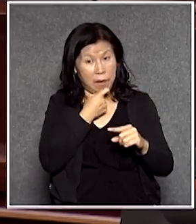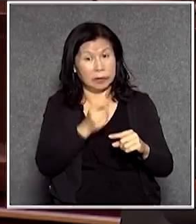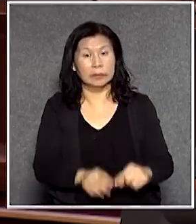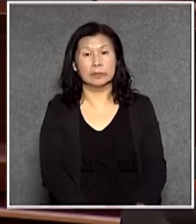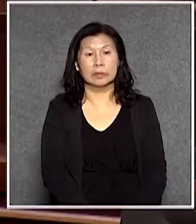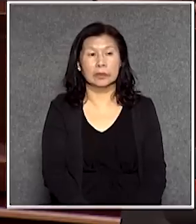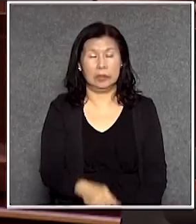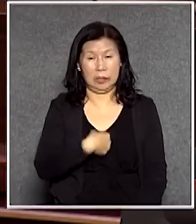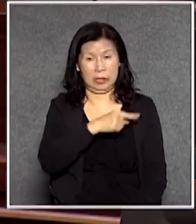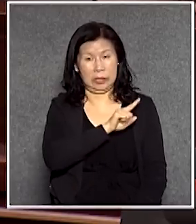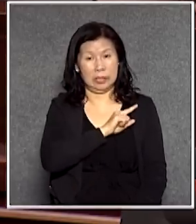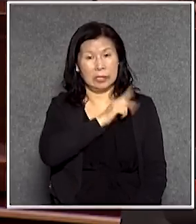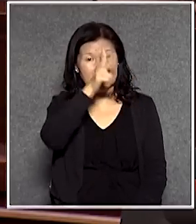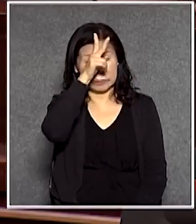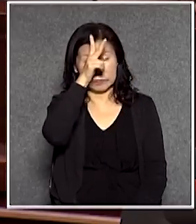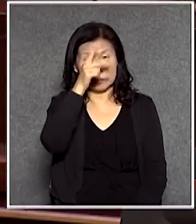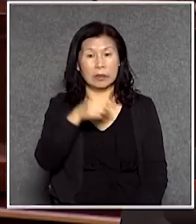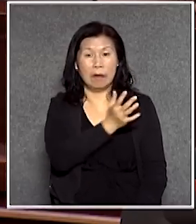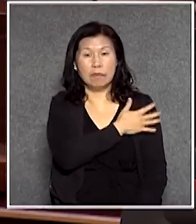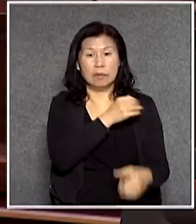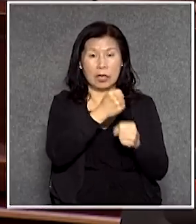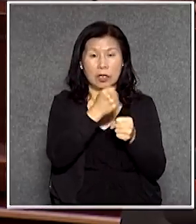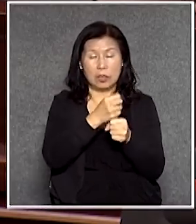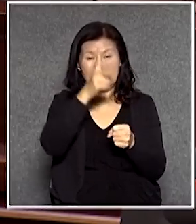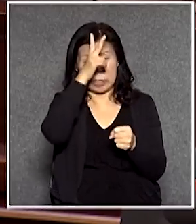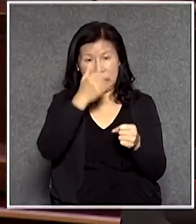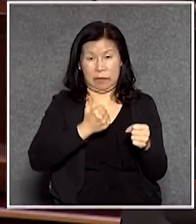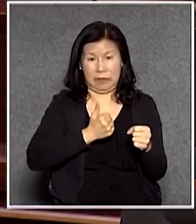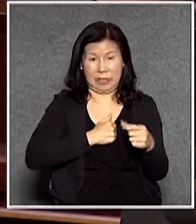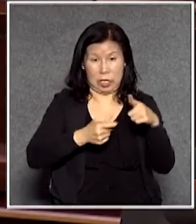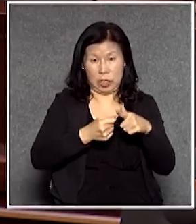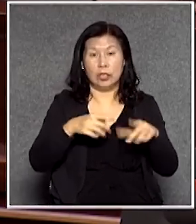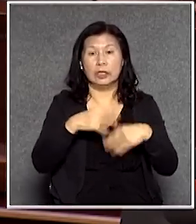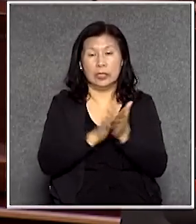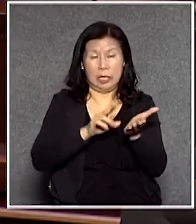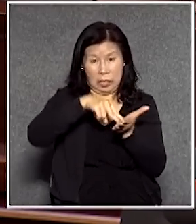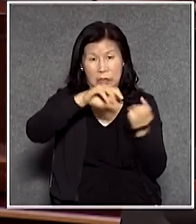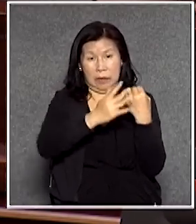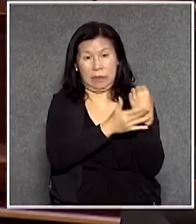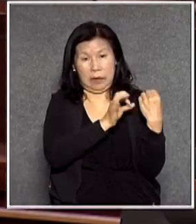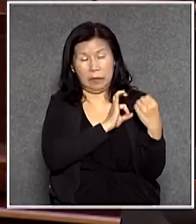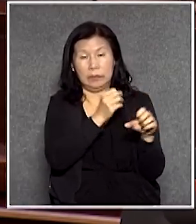得政府的問責官員和公務員團隊和我在立法會的工作